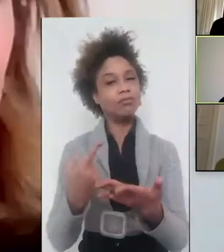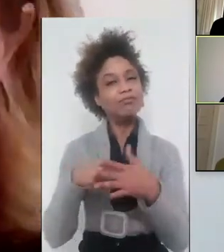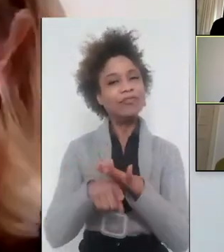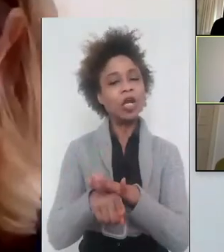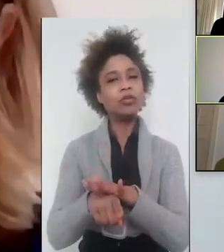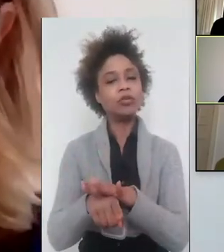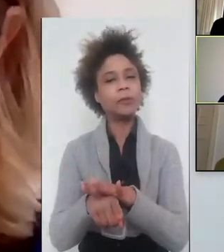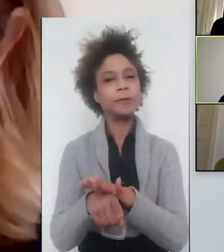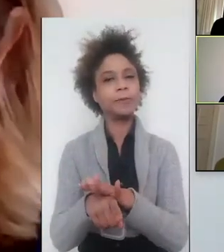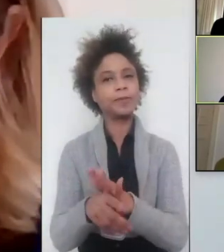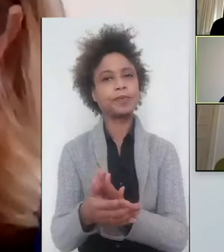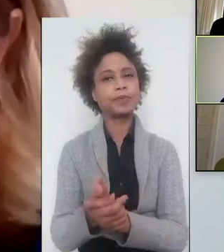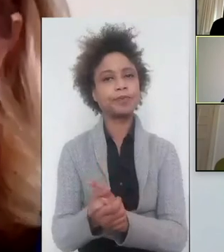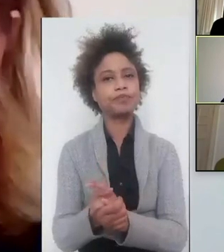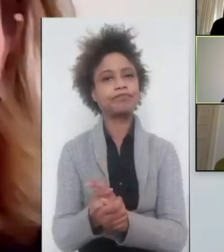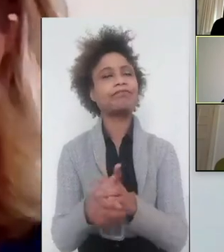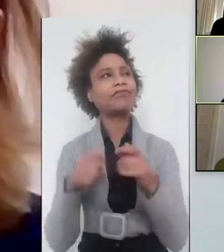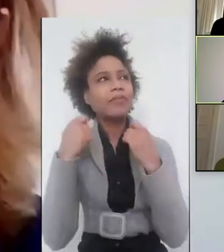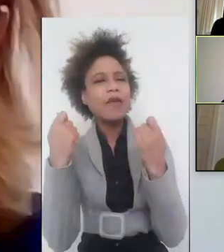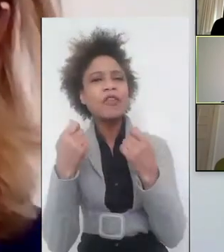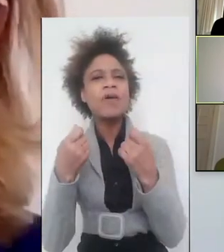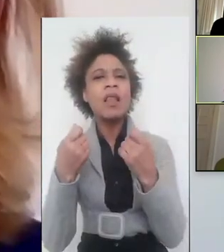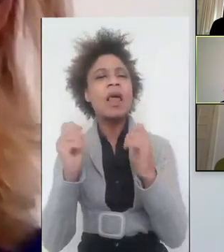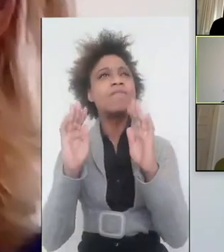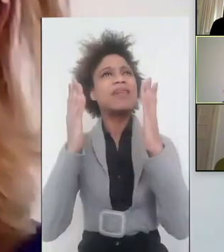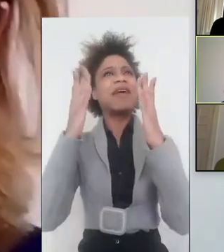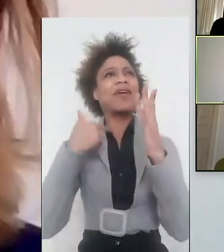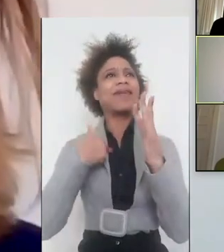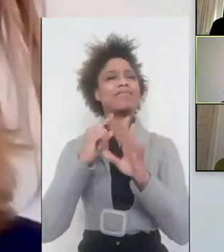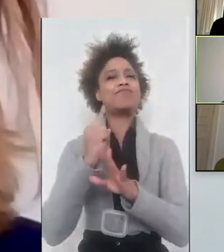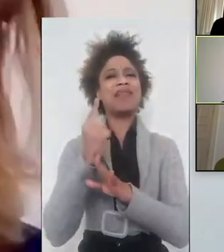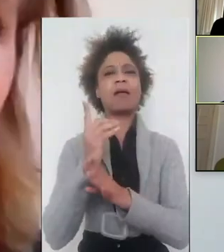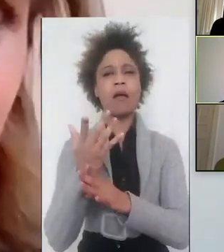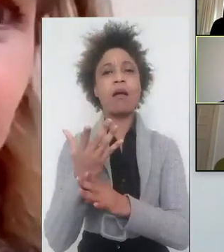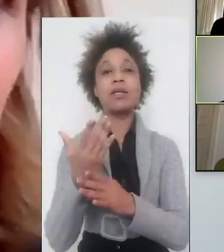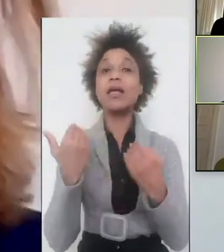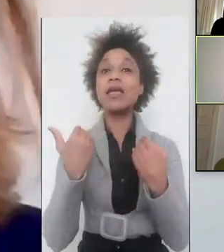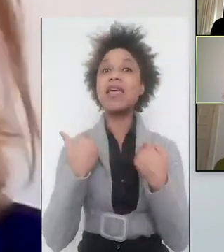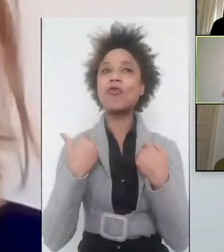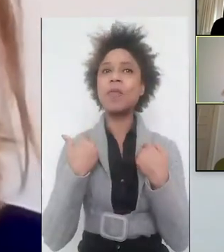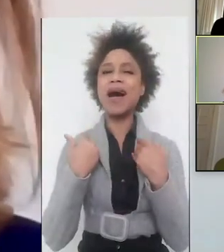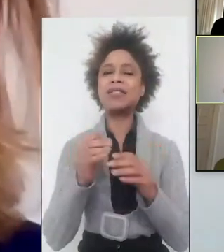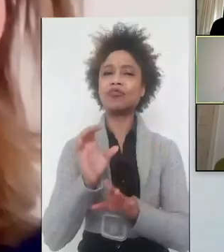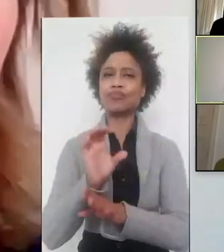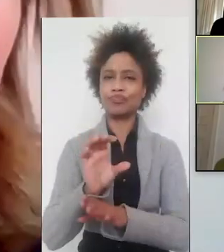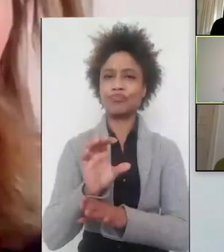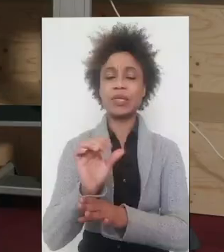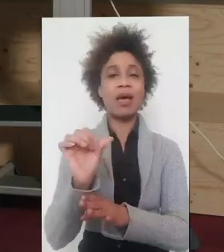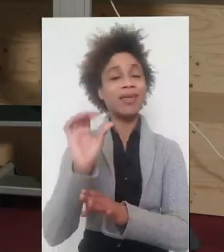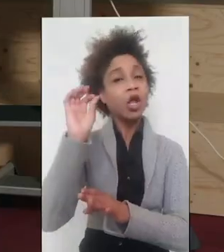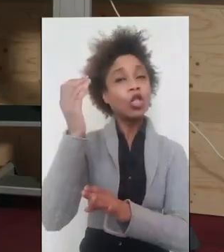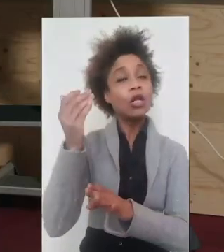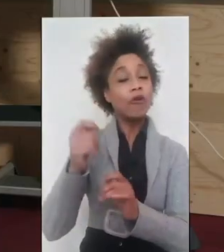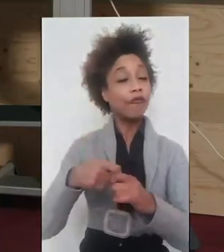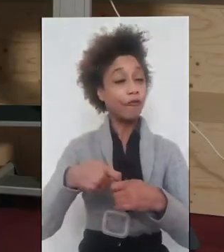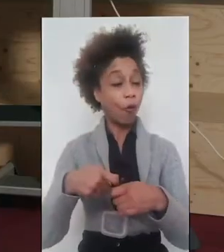mensen meer. En dan uiteindelijk krijg je dus ook mensen daar werken met een beperking. En zij maken natuurlijk ook producten voor mensen met een beperking. Dus die worden